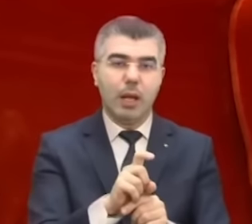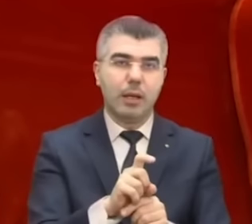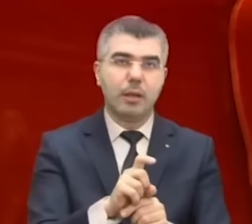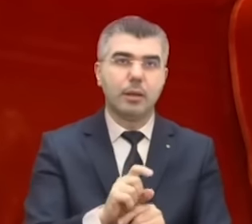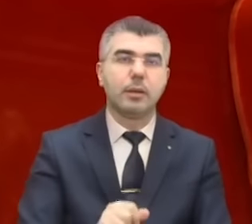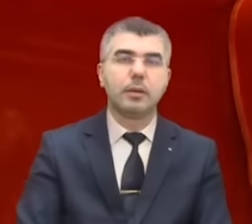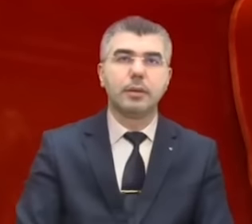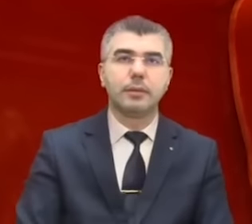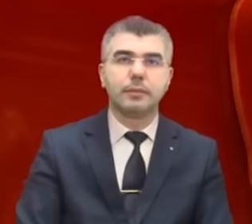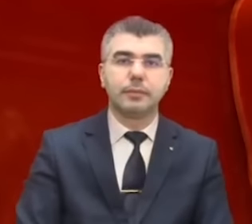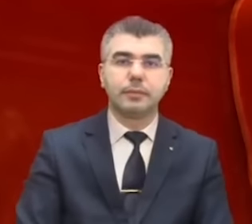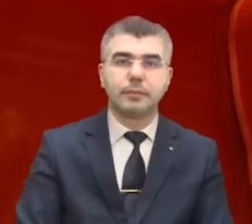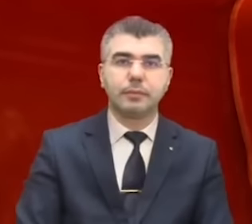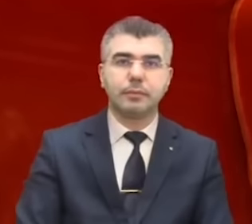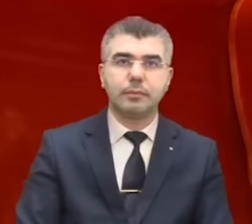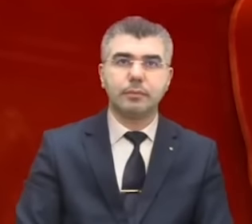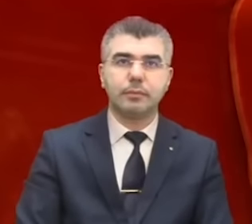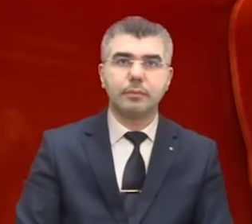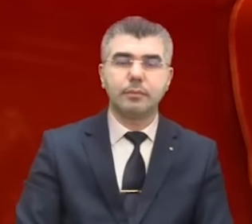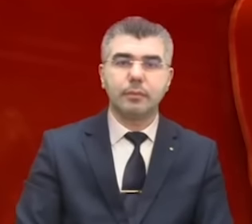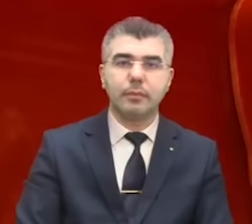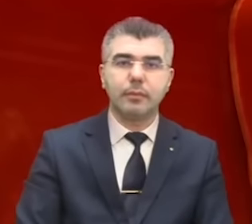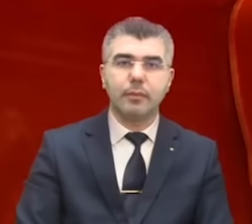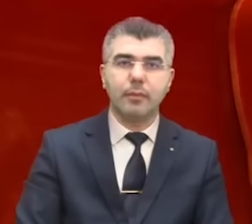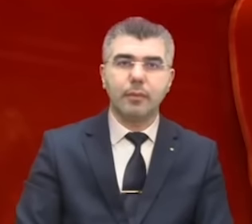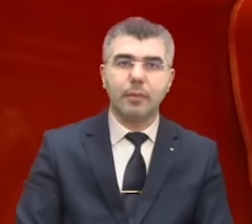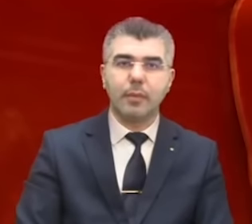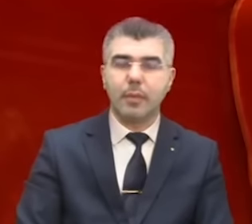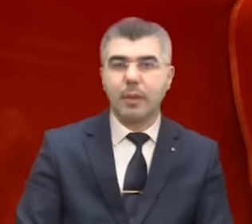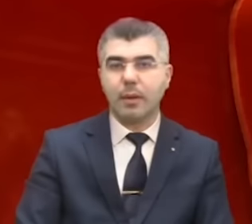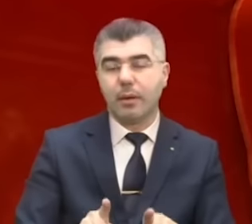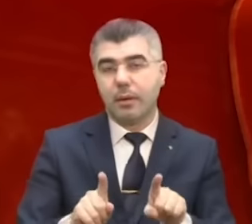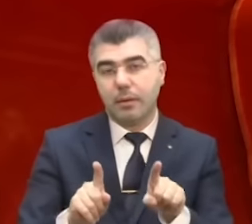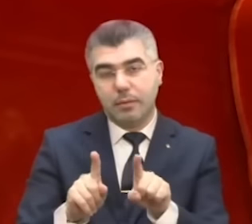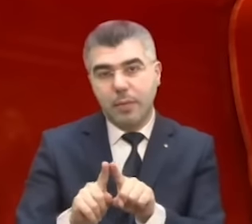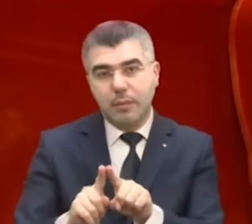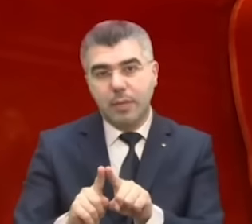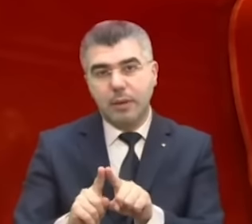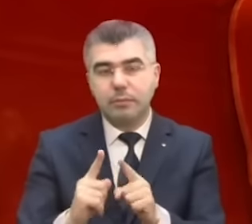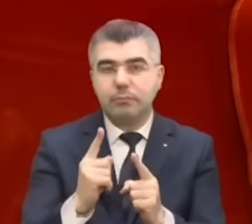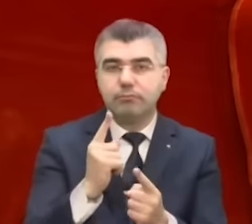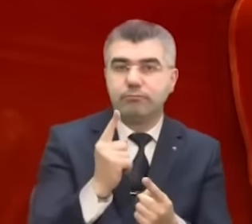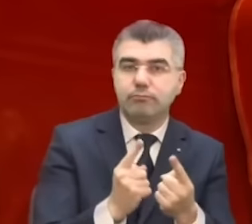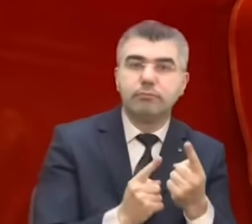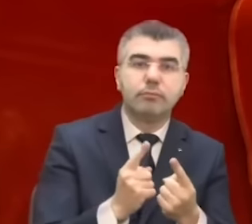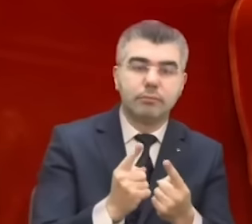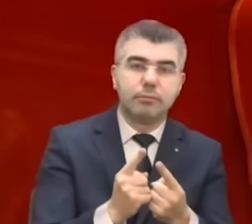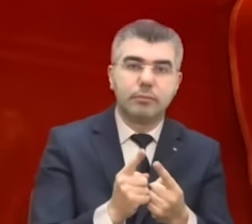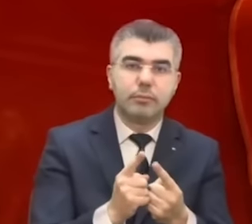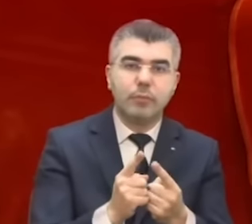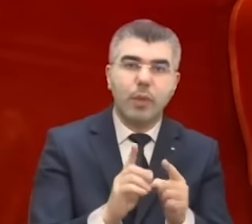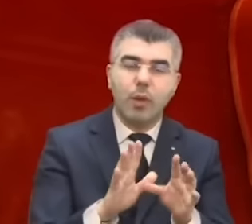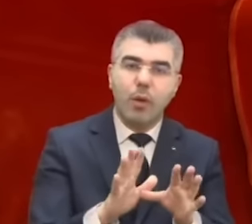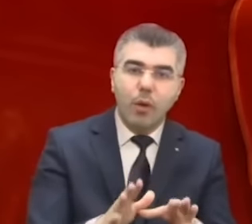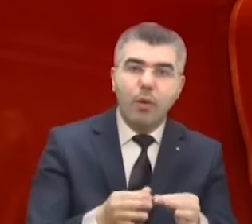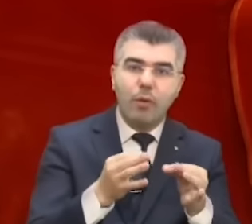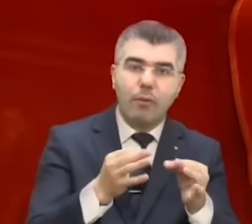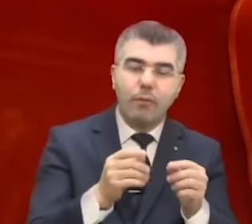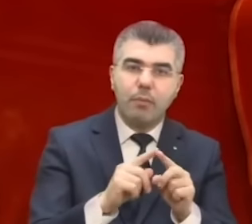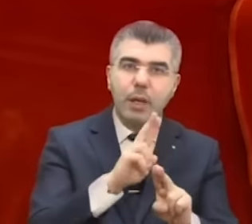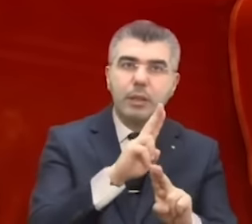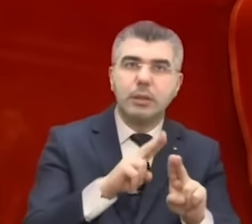ماشي يعني واحد الامكانيه باش نحسنوا يعني